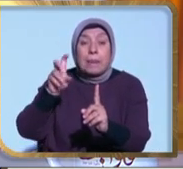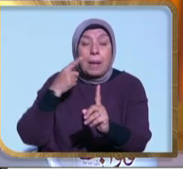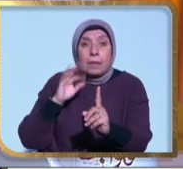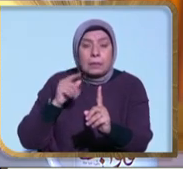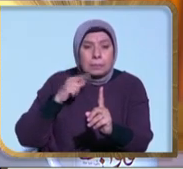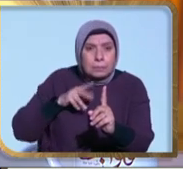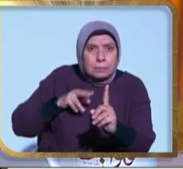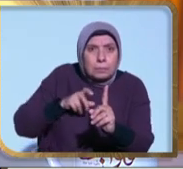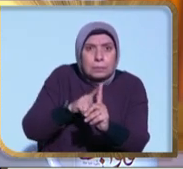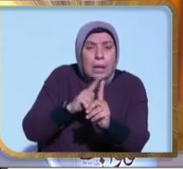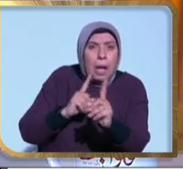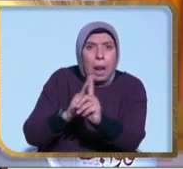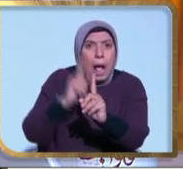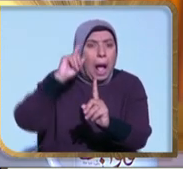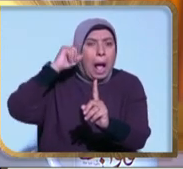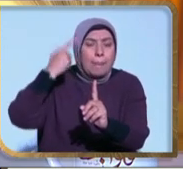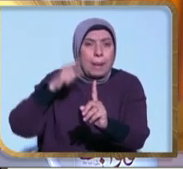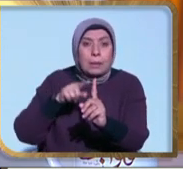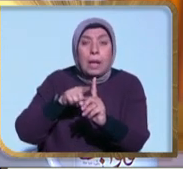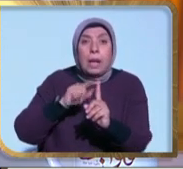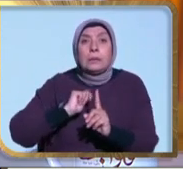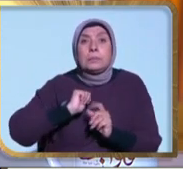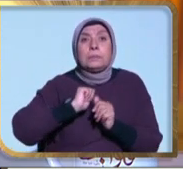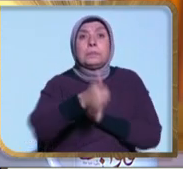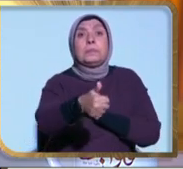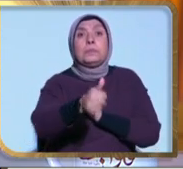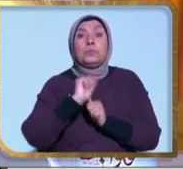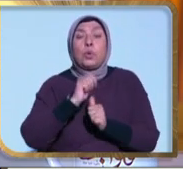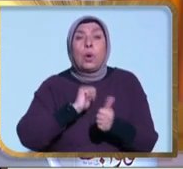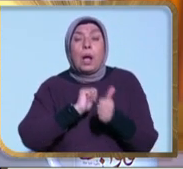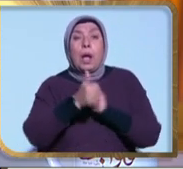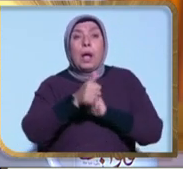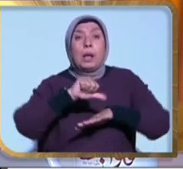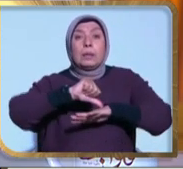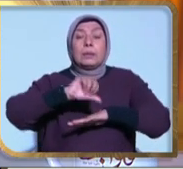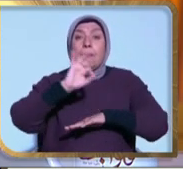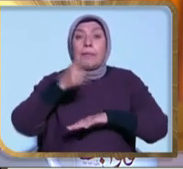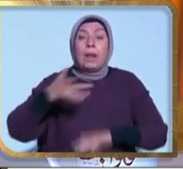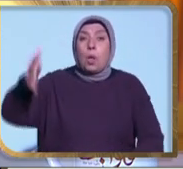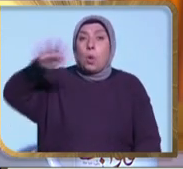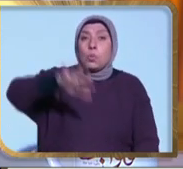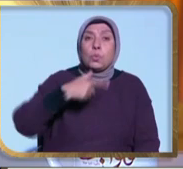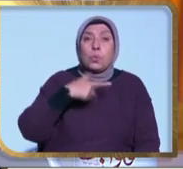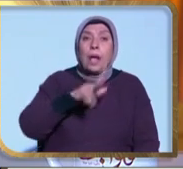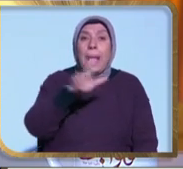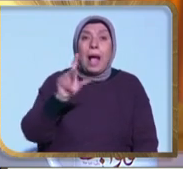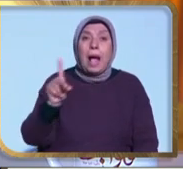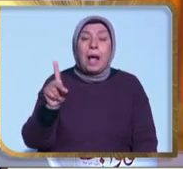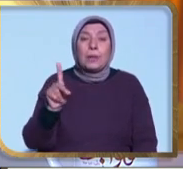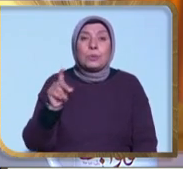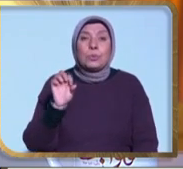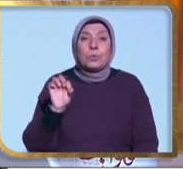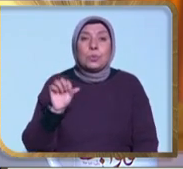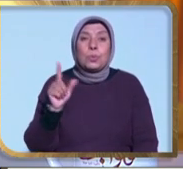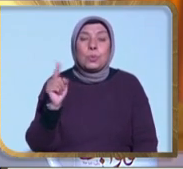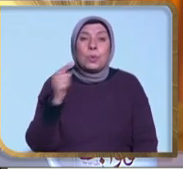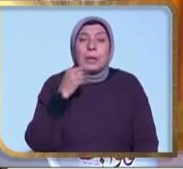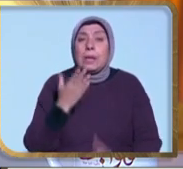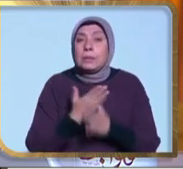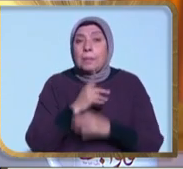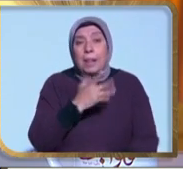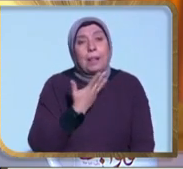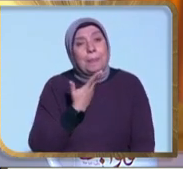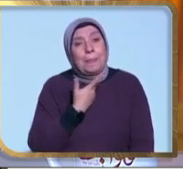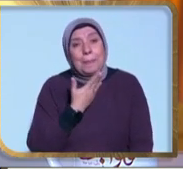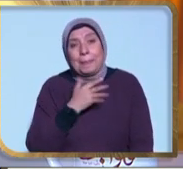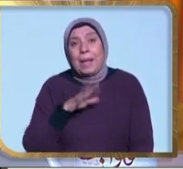جبل الطور بسيناء المباركه سبقهم سبق قومه شوقا الى سماع